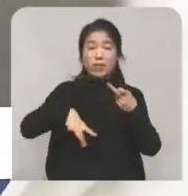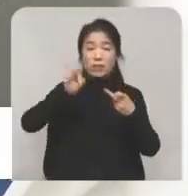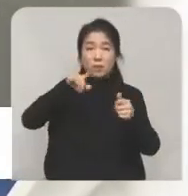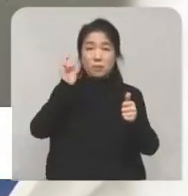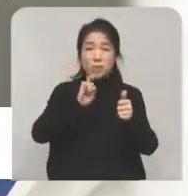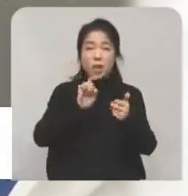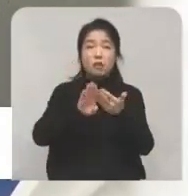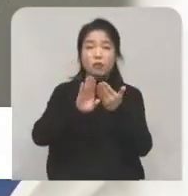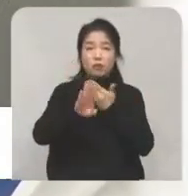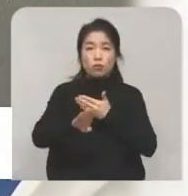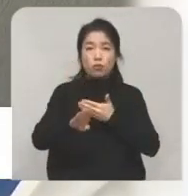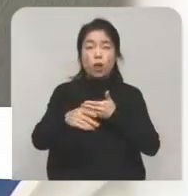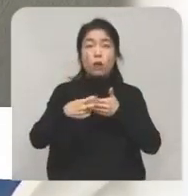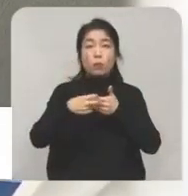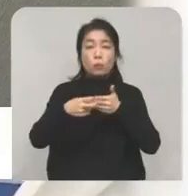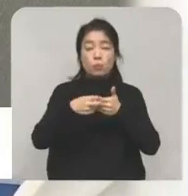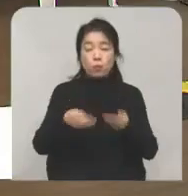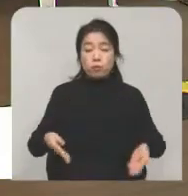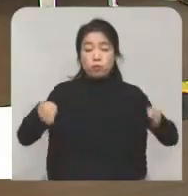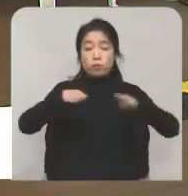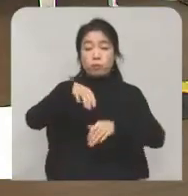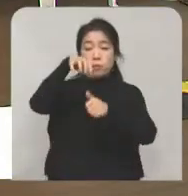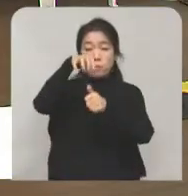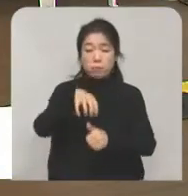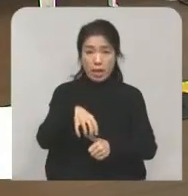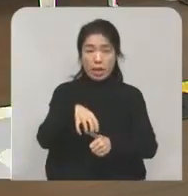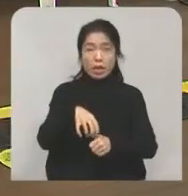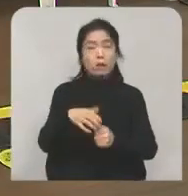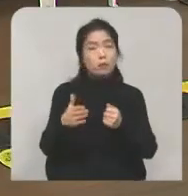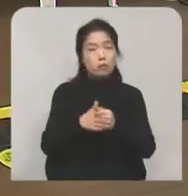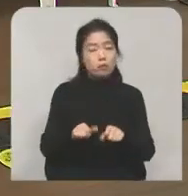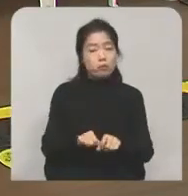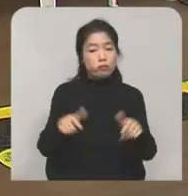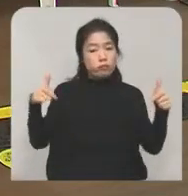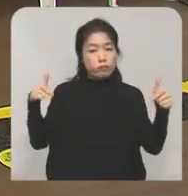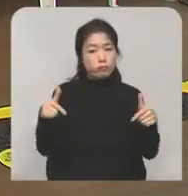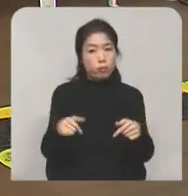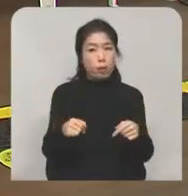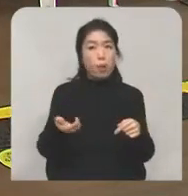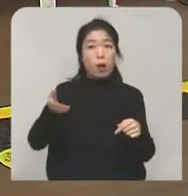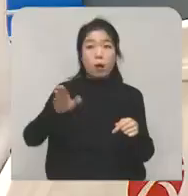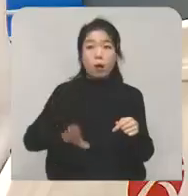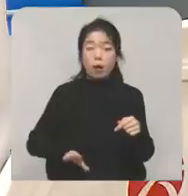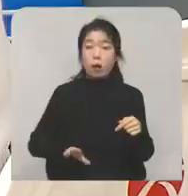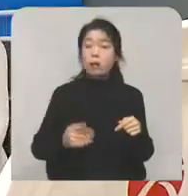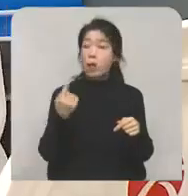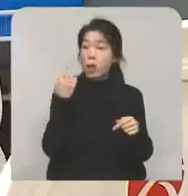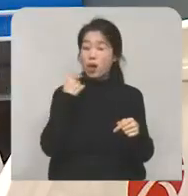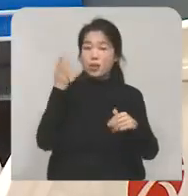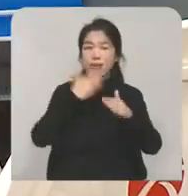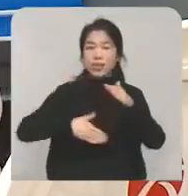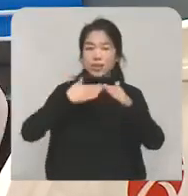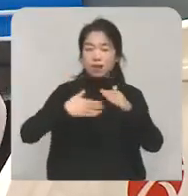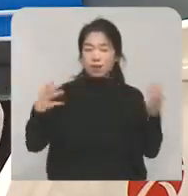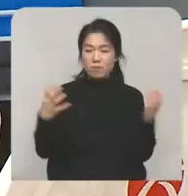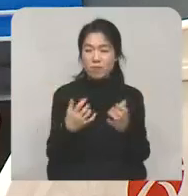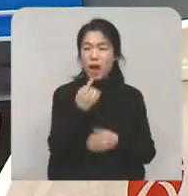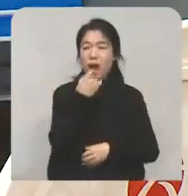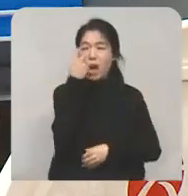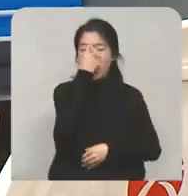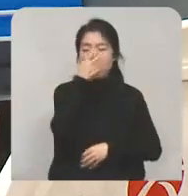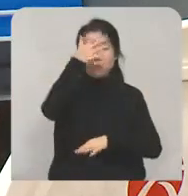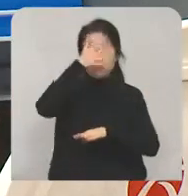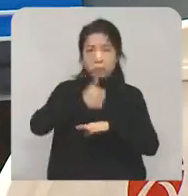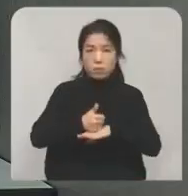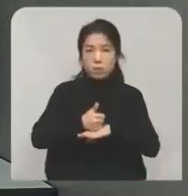나온 뒤 병원 1개 층을 동 일단 정리하면서 확산 3가 주춤 했는데요 어제 전기 전수 검사를 했는데